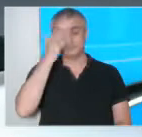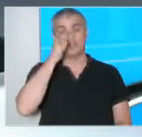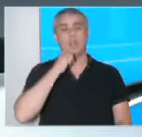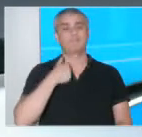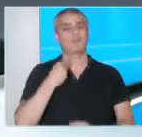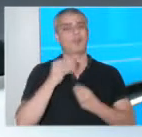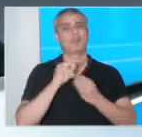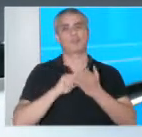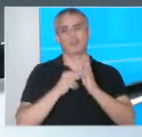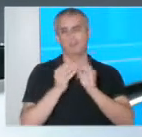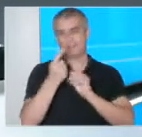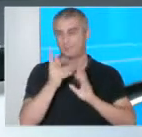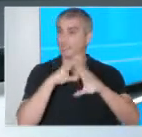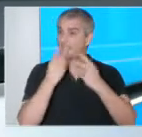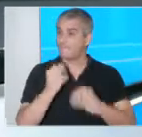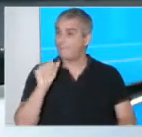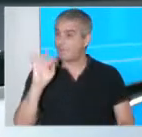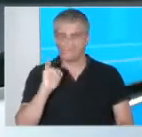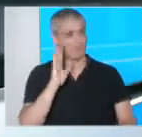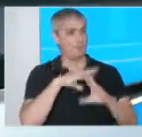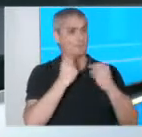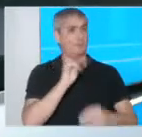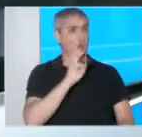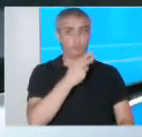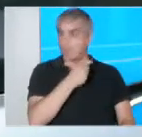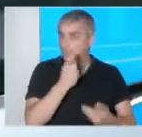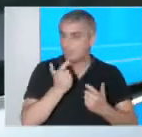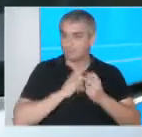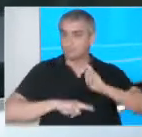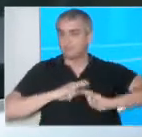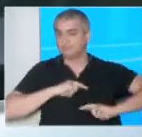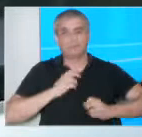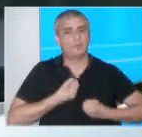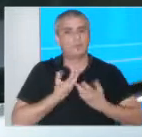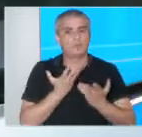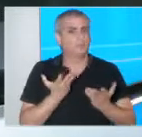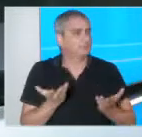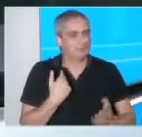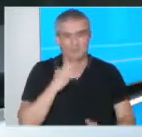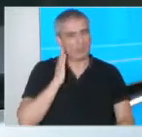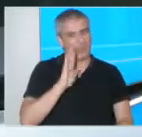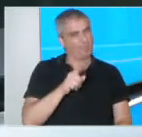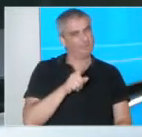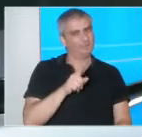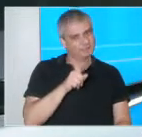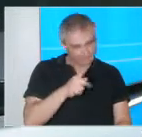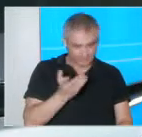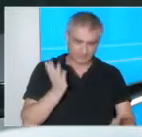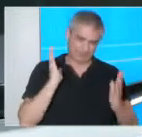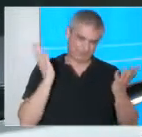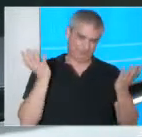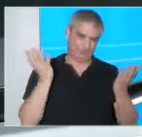אבן, אנחנו כאן בעוד תוכנית איתכם. שלום, ערב טוב אבי. ערב טוב משה. אתה היום מתייסר או מתמסר? תשמע, לא אהבתי את השיח הזה, זה שוביניסטי